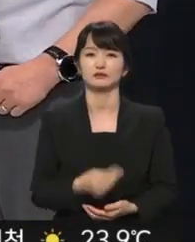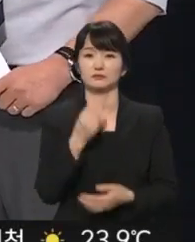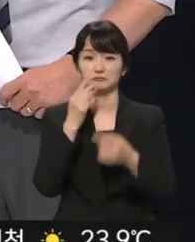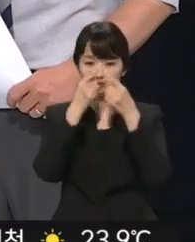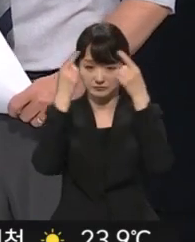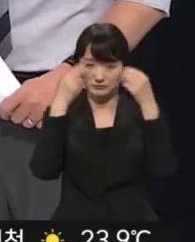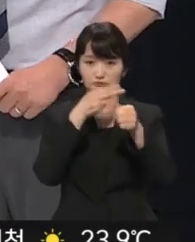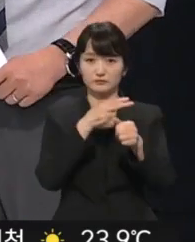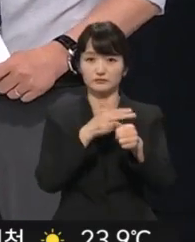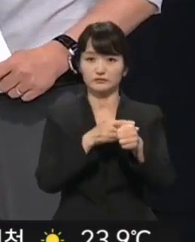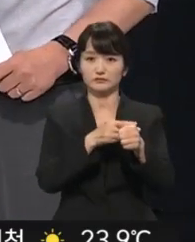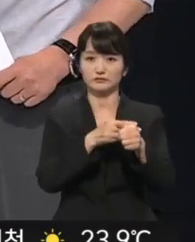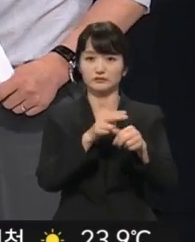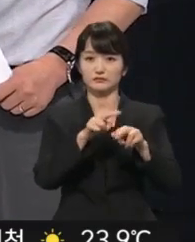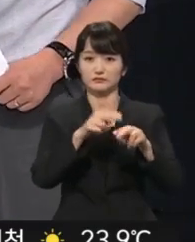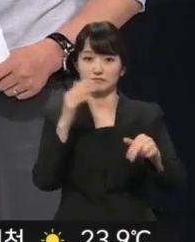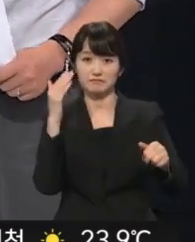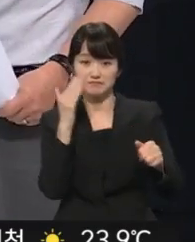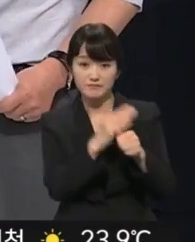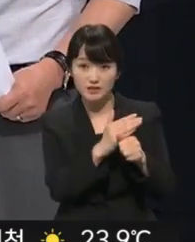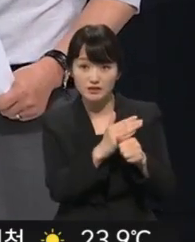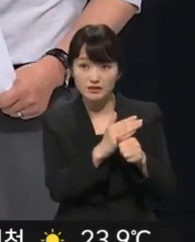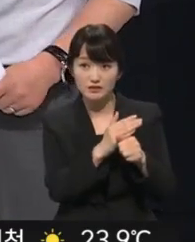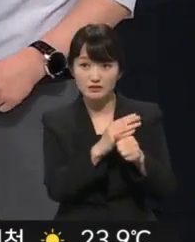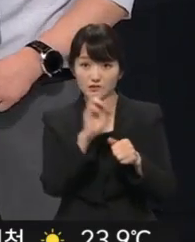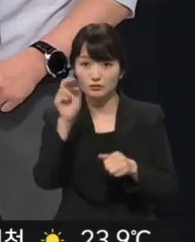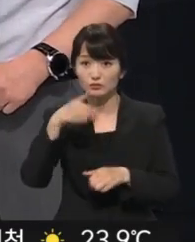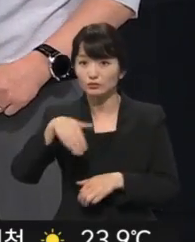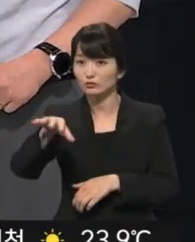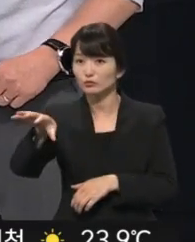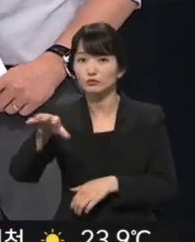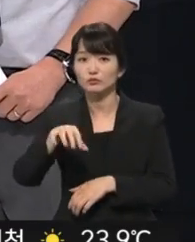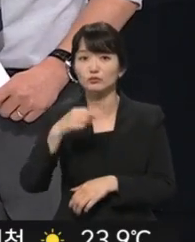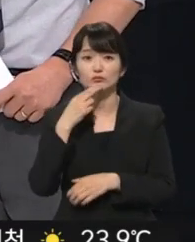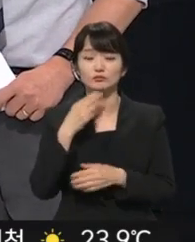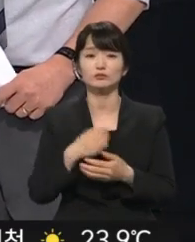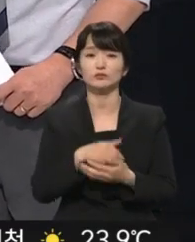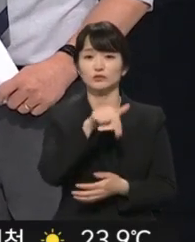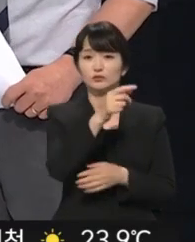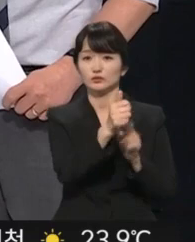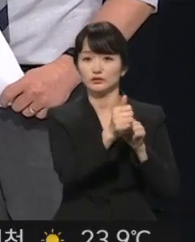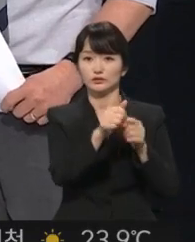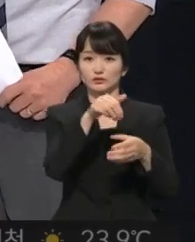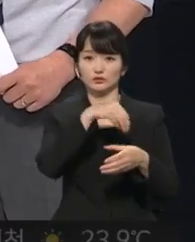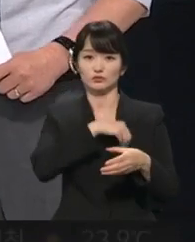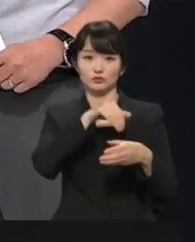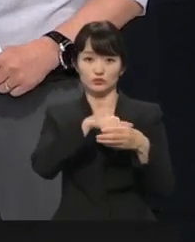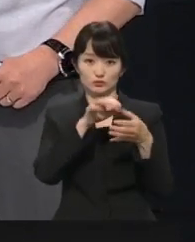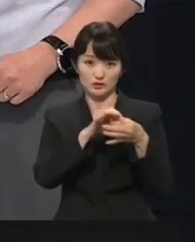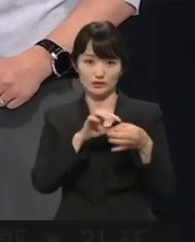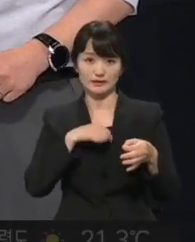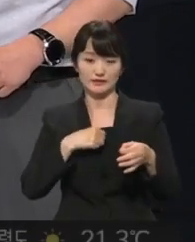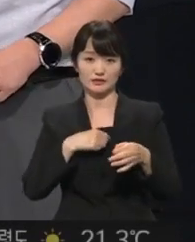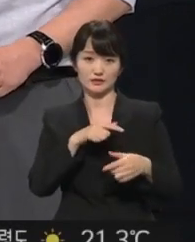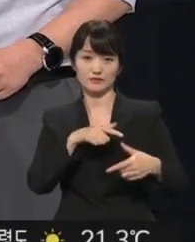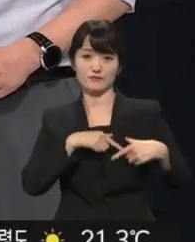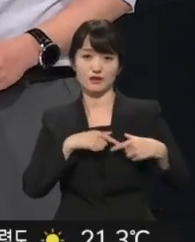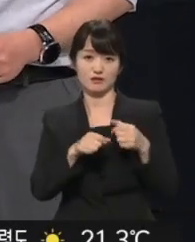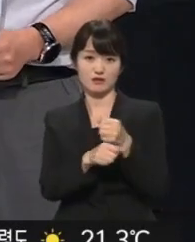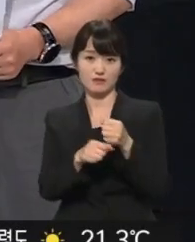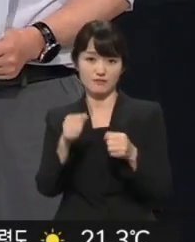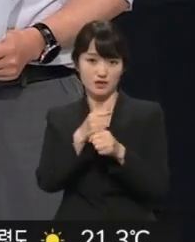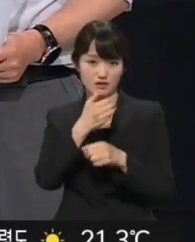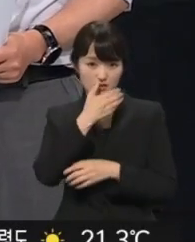서울대 교수직에서 파면이 되며 돌아갈 것도 없어진 조 전 장관. 총선을 통해 자신의 명예를 회복한다는